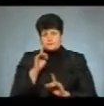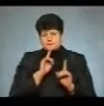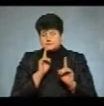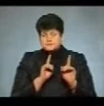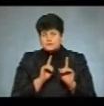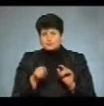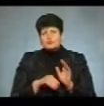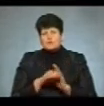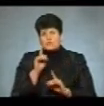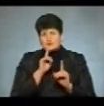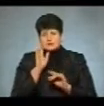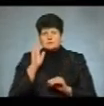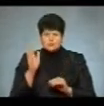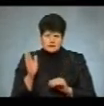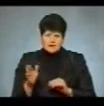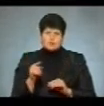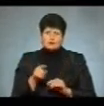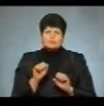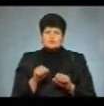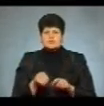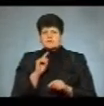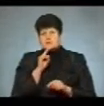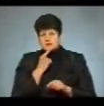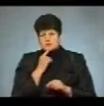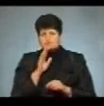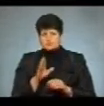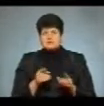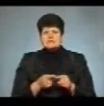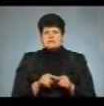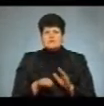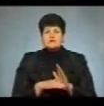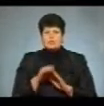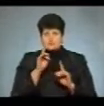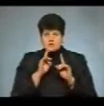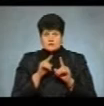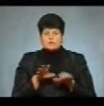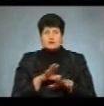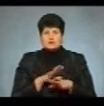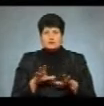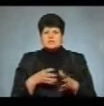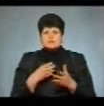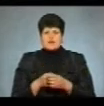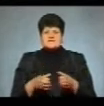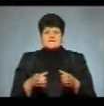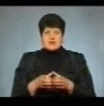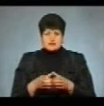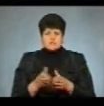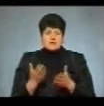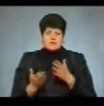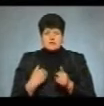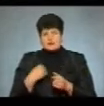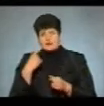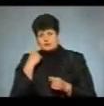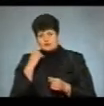що Верховна Рада буде, звичайно, йому буде, можливо, трошки складно з цією Верховною Радою, тому що в нього не буде своєї фракції в Верховній Раді. Але я думаю, що